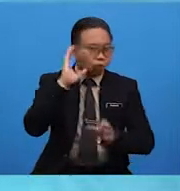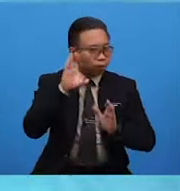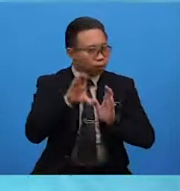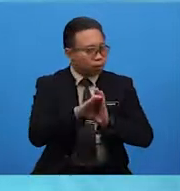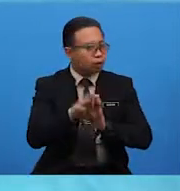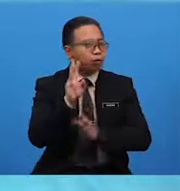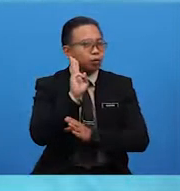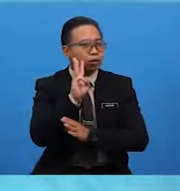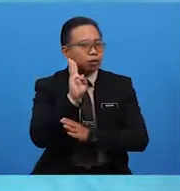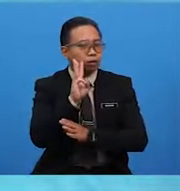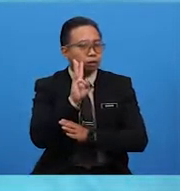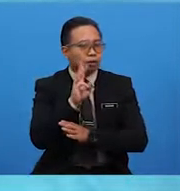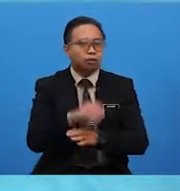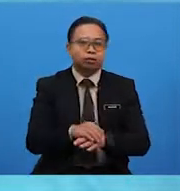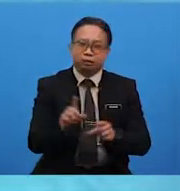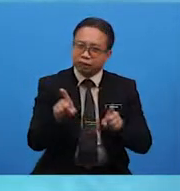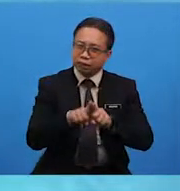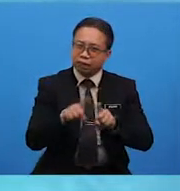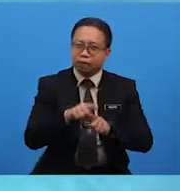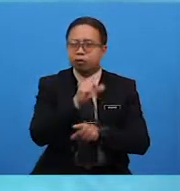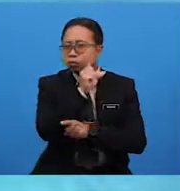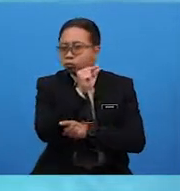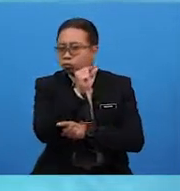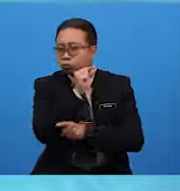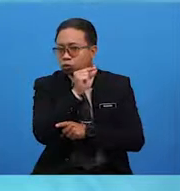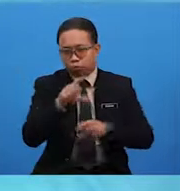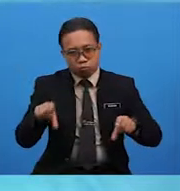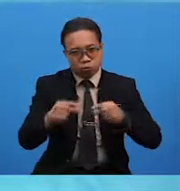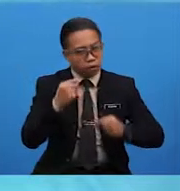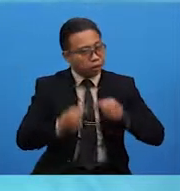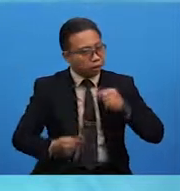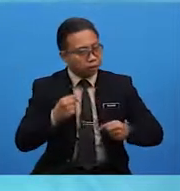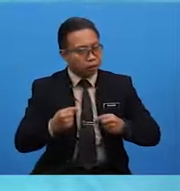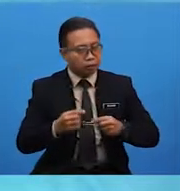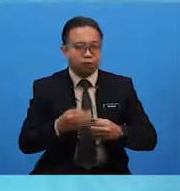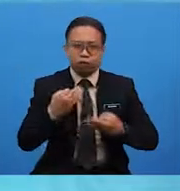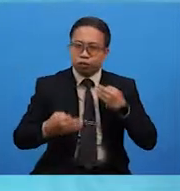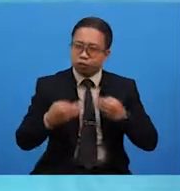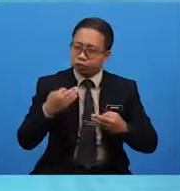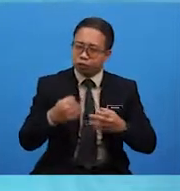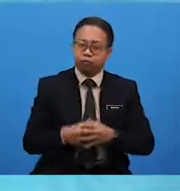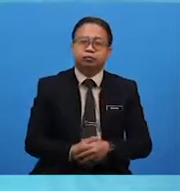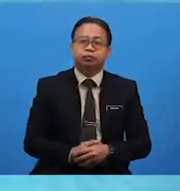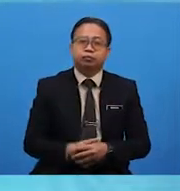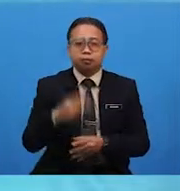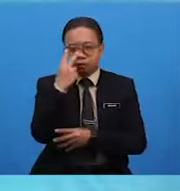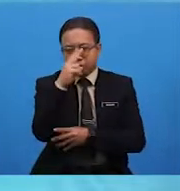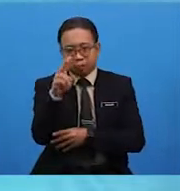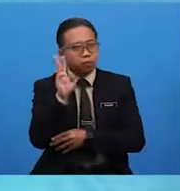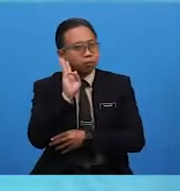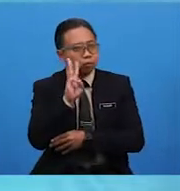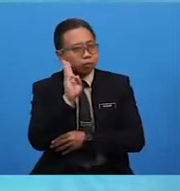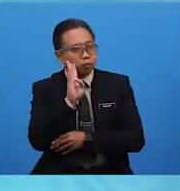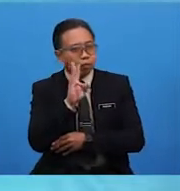wanita-wanita seperti burung dengan memperagakan fashionpakaian abad ke-19 oleh Cikgu nampak